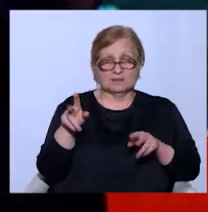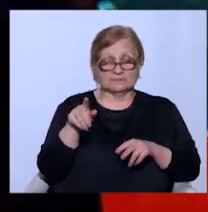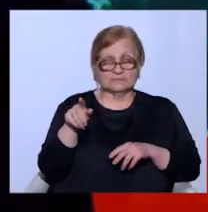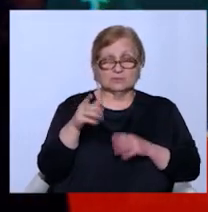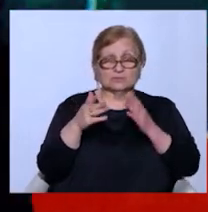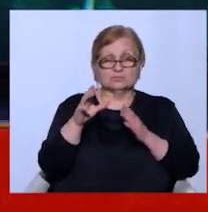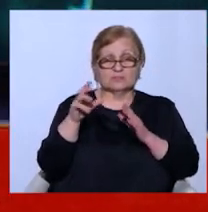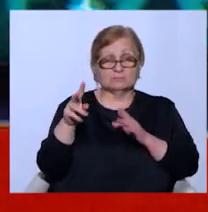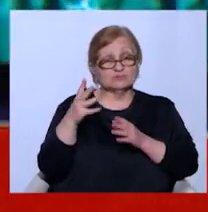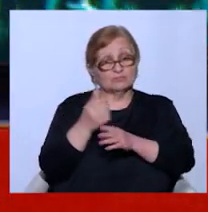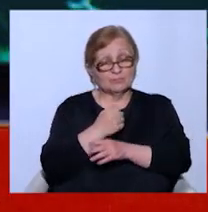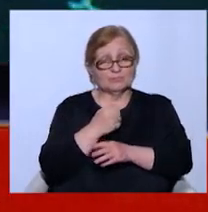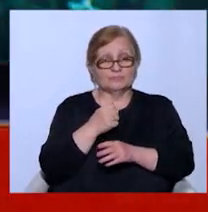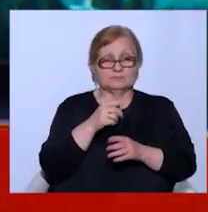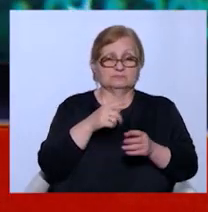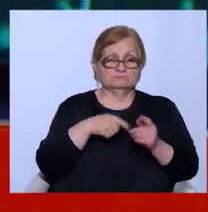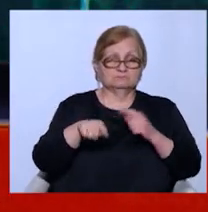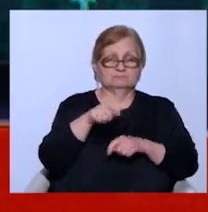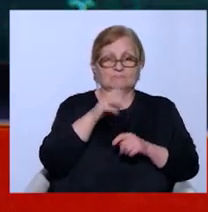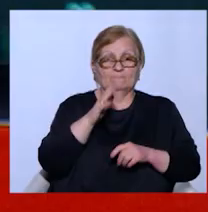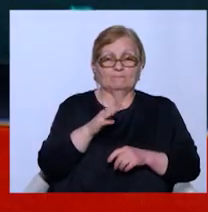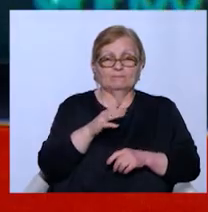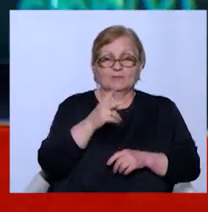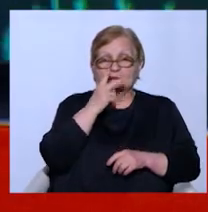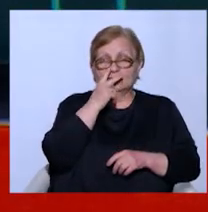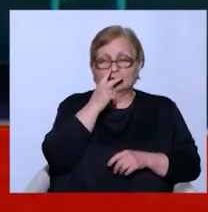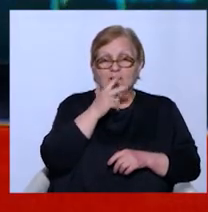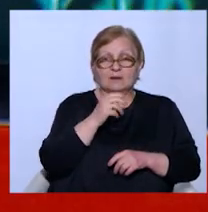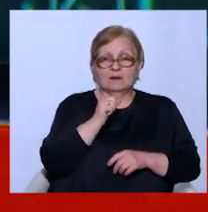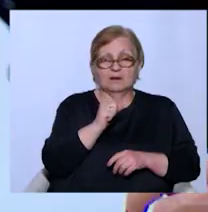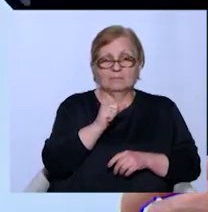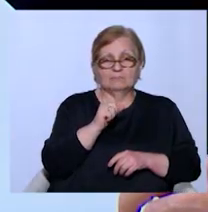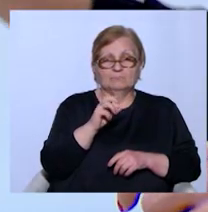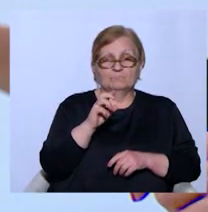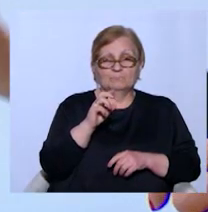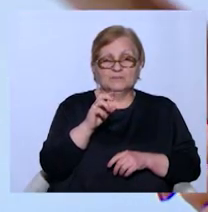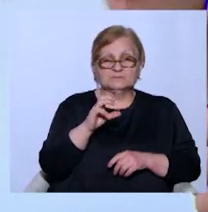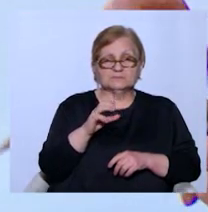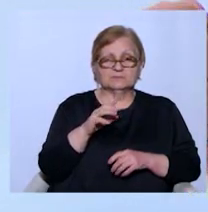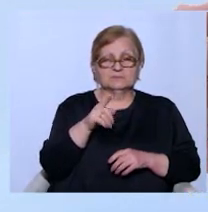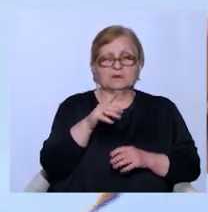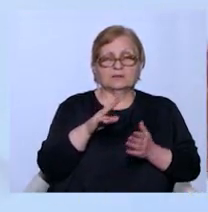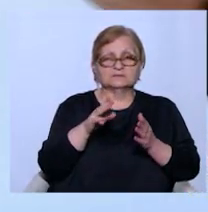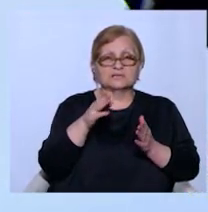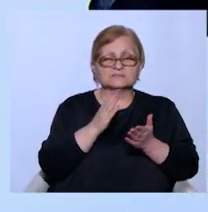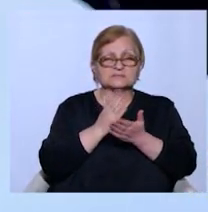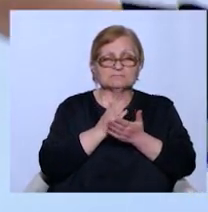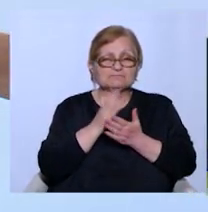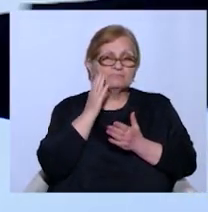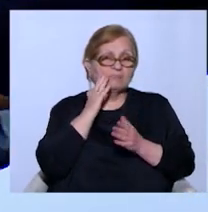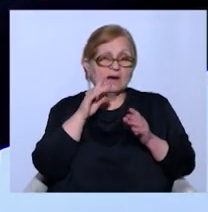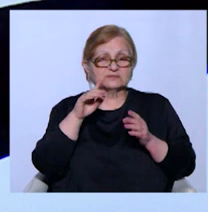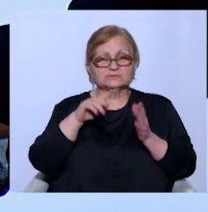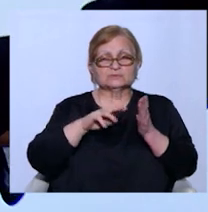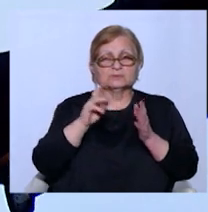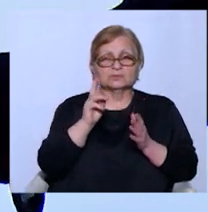CM-ს, გამოვთვლით ფართობს. ესე იგი, CM-ის სიმაღლეა. მოდით განვიხილოთ ABCM მართკუთხედი. ეს ხო